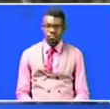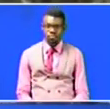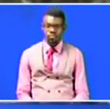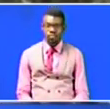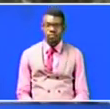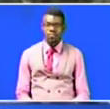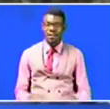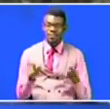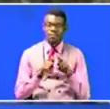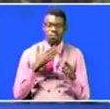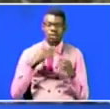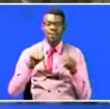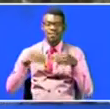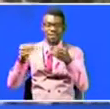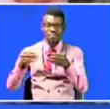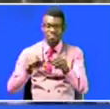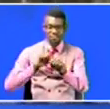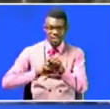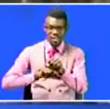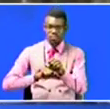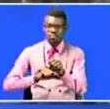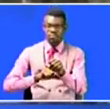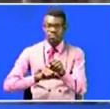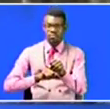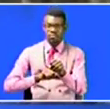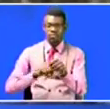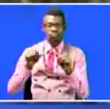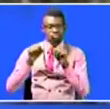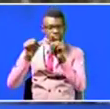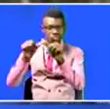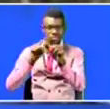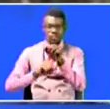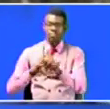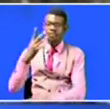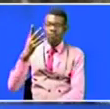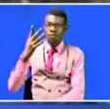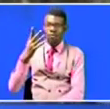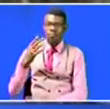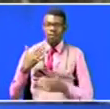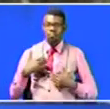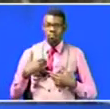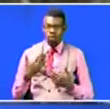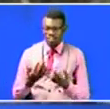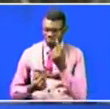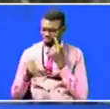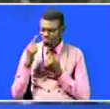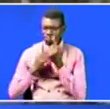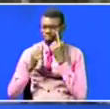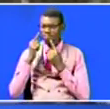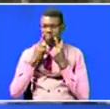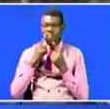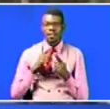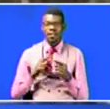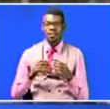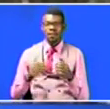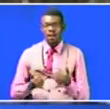Na tutatoa nafasi leo angalau mpaka saa 10 ya watu kupita hapo kujiridhisha na hali hiyo. Na pale